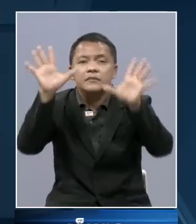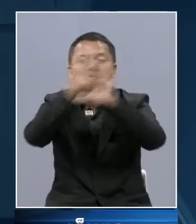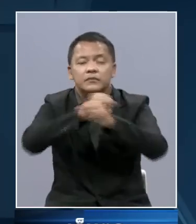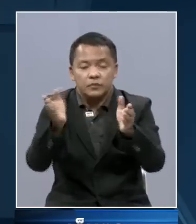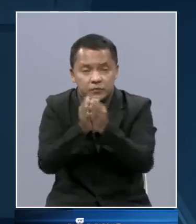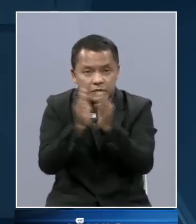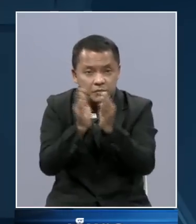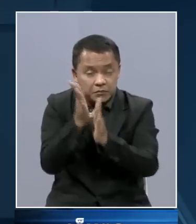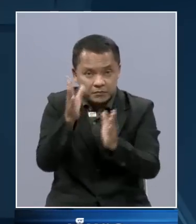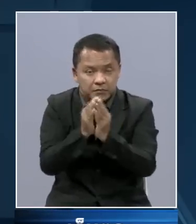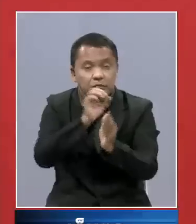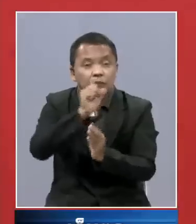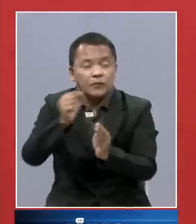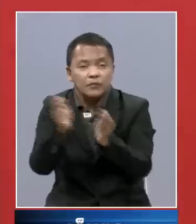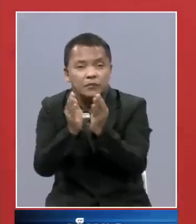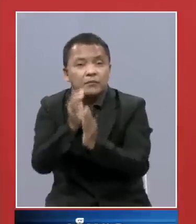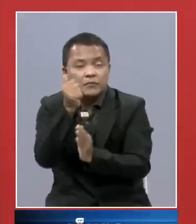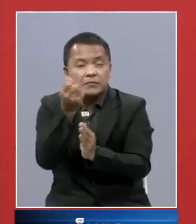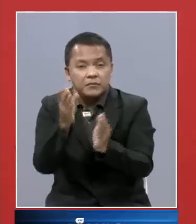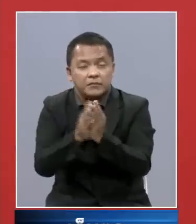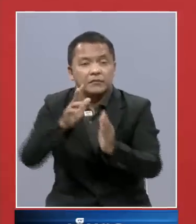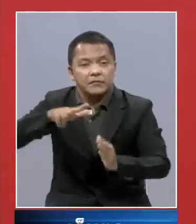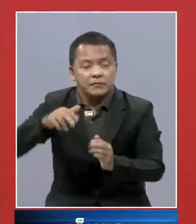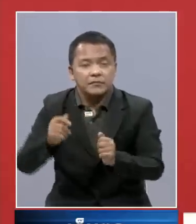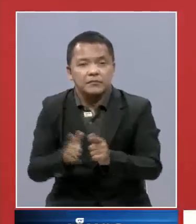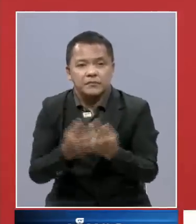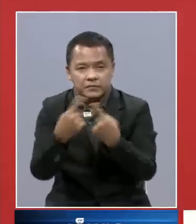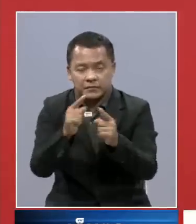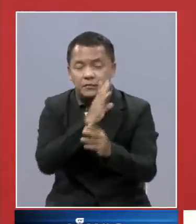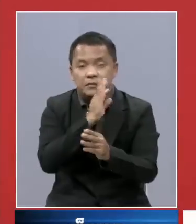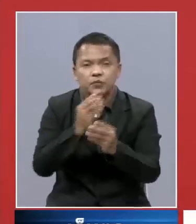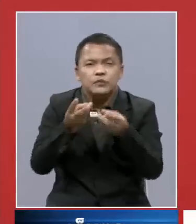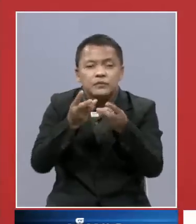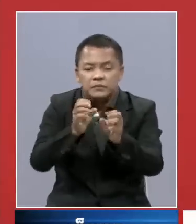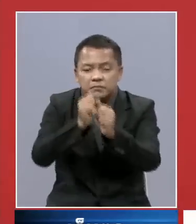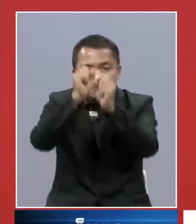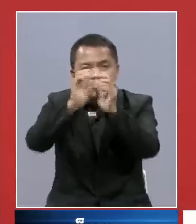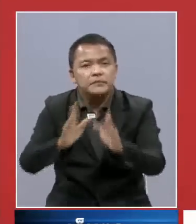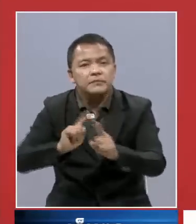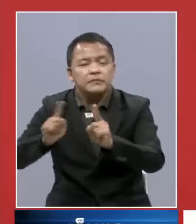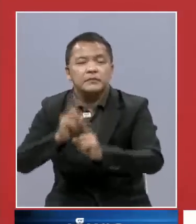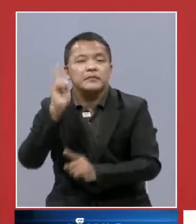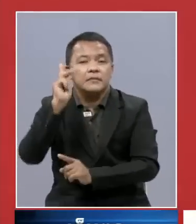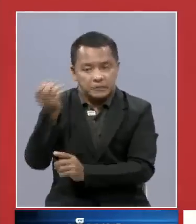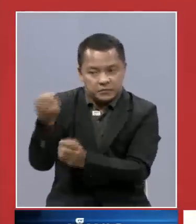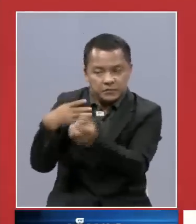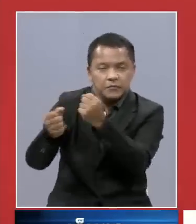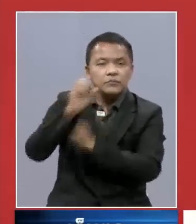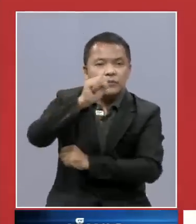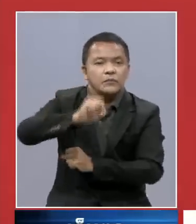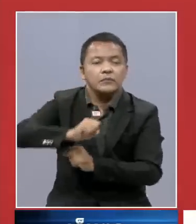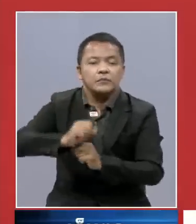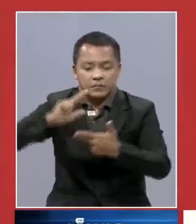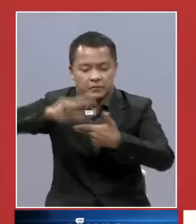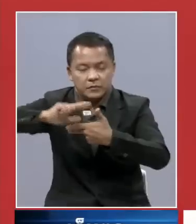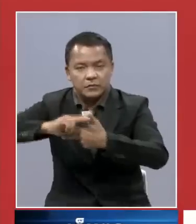มเสียงข้างมากในสภาผู้แทนราษฎรได้มากกว่าก้าวไกลแล้วแต่ไม่ว่าจะออกมาเป็นรูปแบบไหนครับก็มีข่าวเหมือนกันว่าสสพลังประชารั